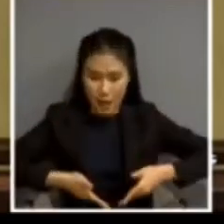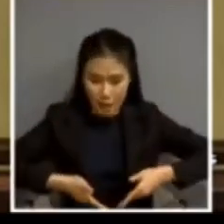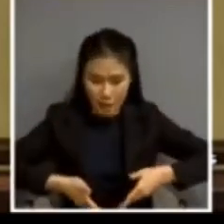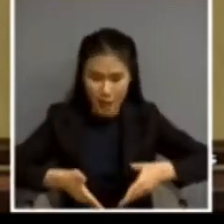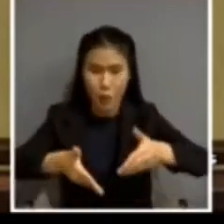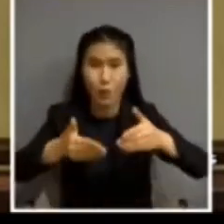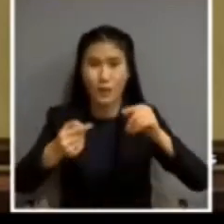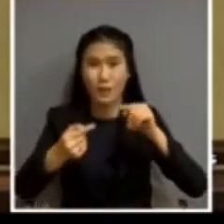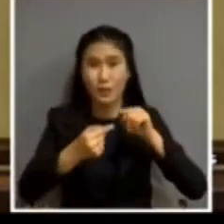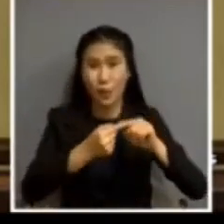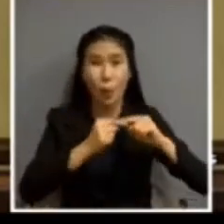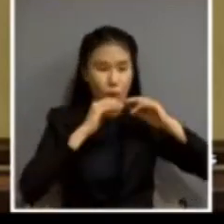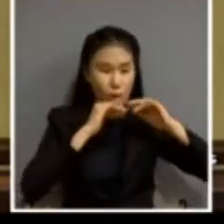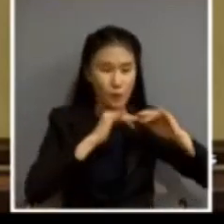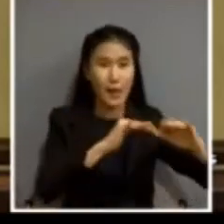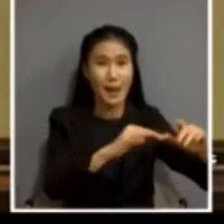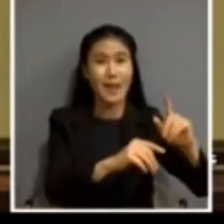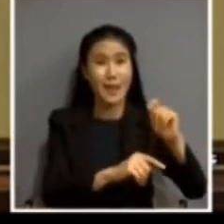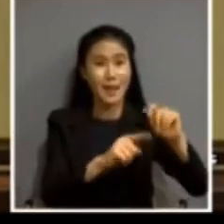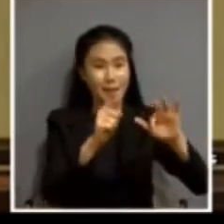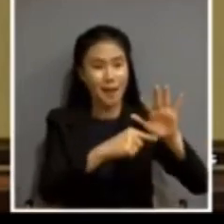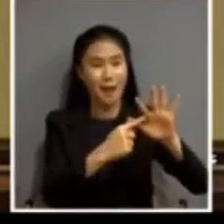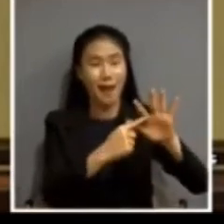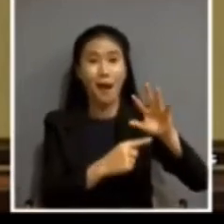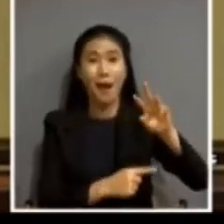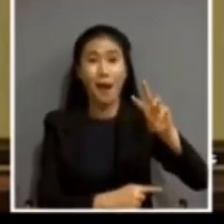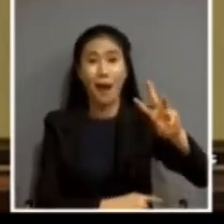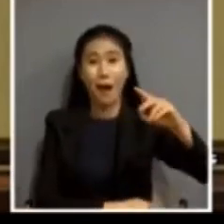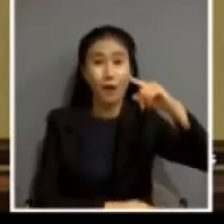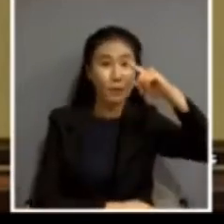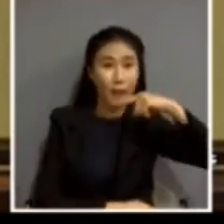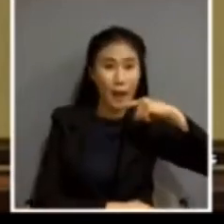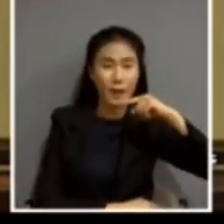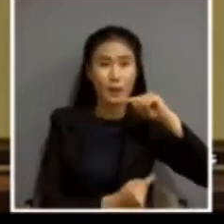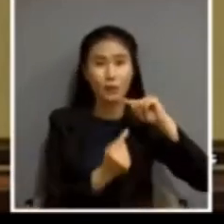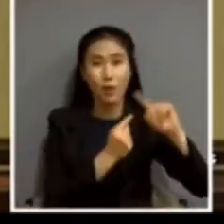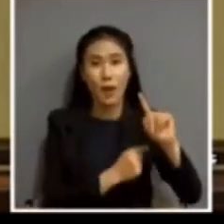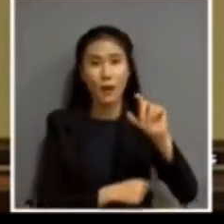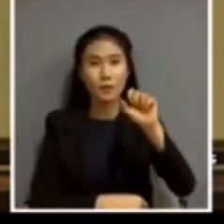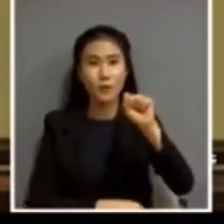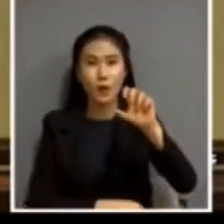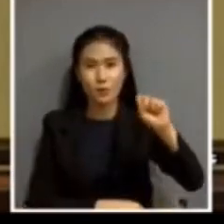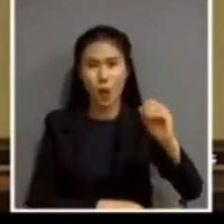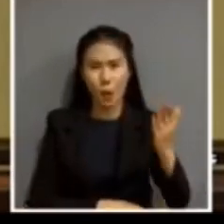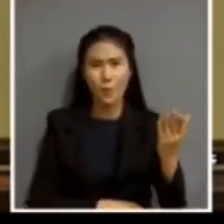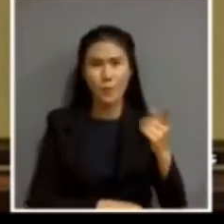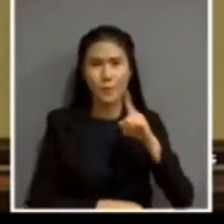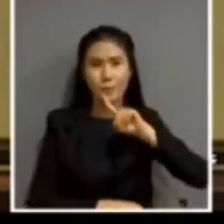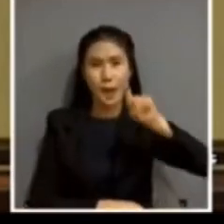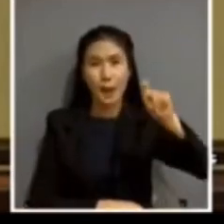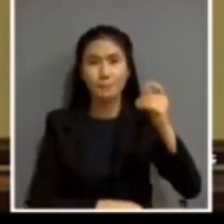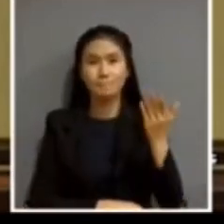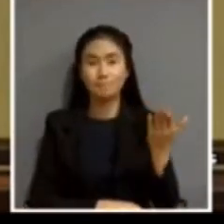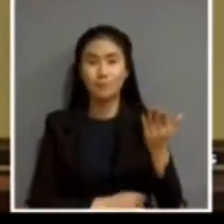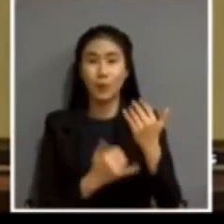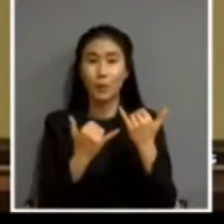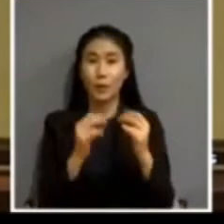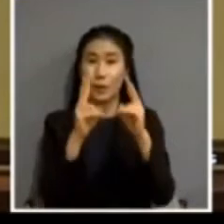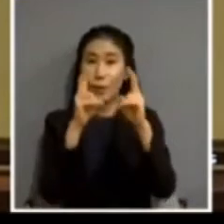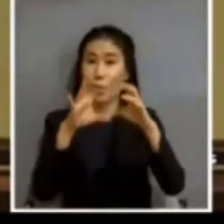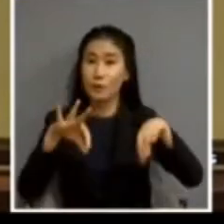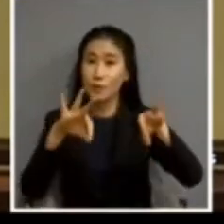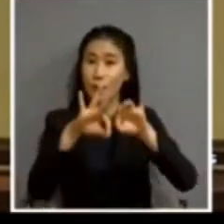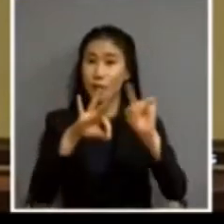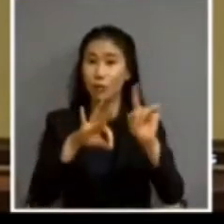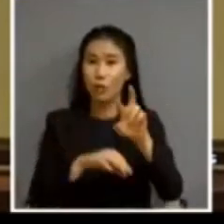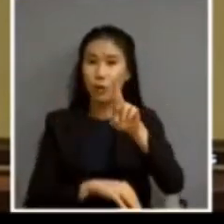ทะเลอ่าวไทยของคุณนฤทธิ์คำนุรักษ์เรื่องนี้รัฐมนตรีว่า